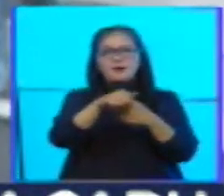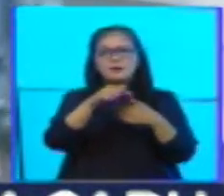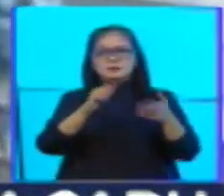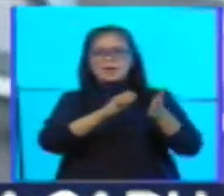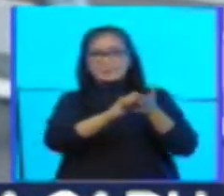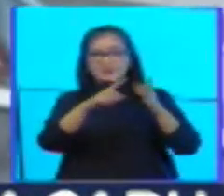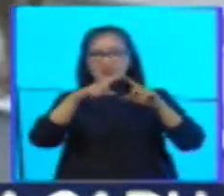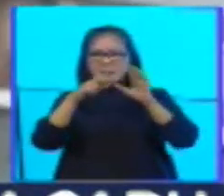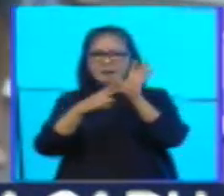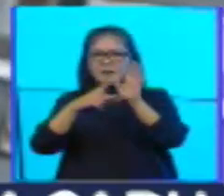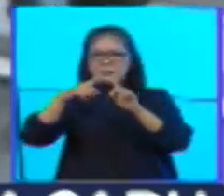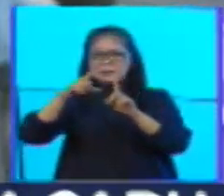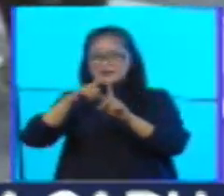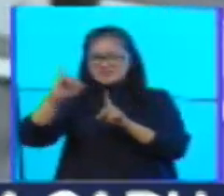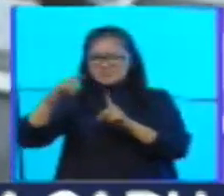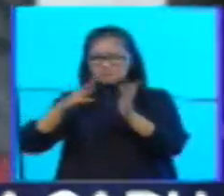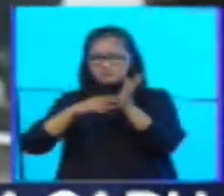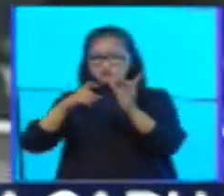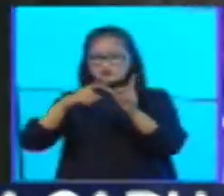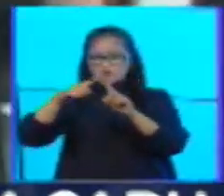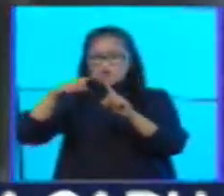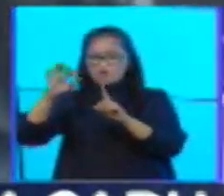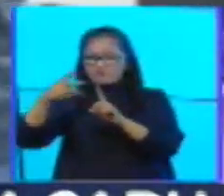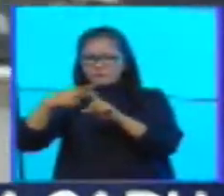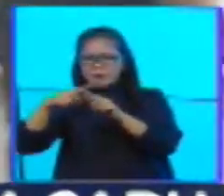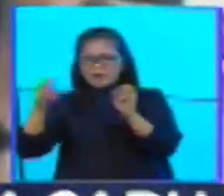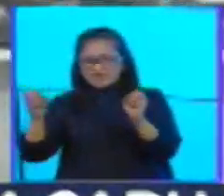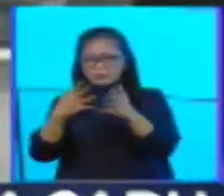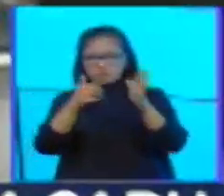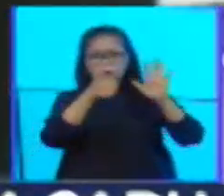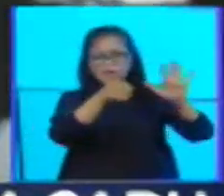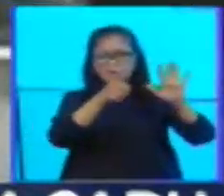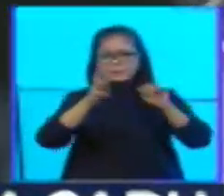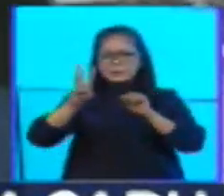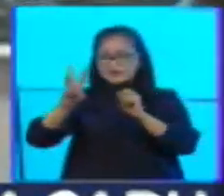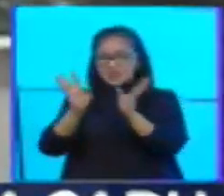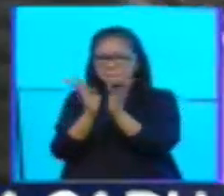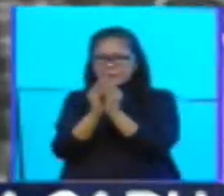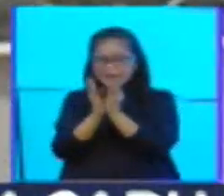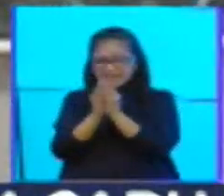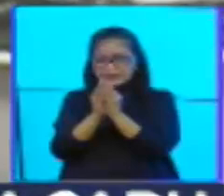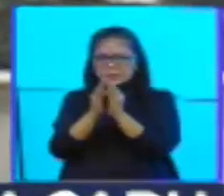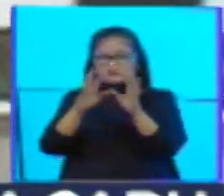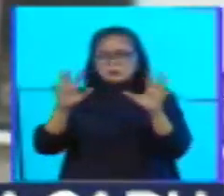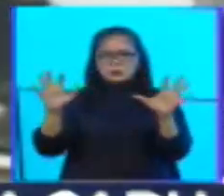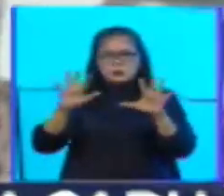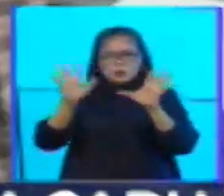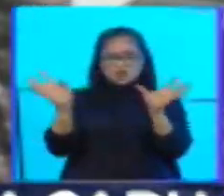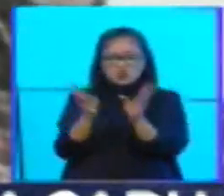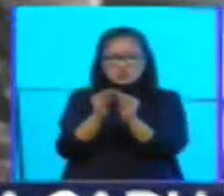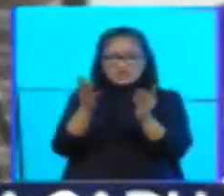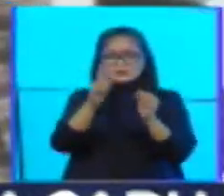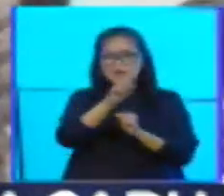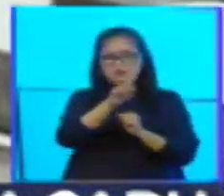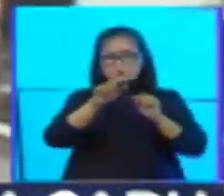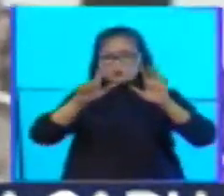Dari hasil penggeledahan rumah Andri Mustafa, polisi menemukan 63 paket ganja kering siap edar, total seberat 170 gram. Hasil